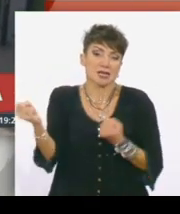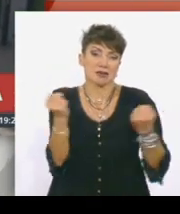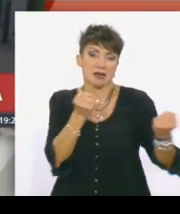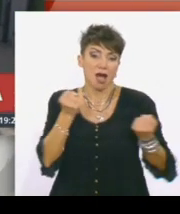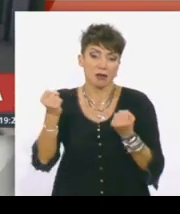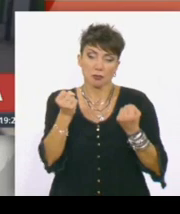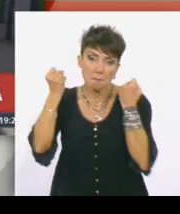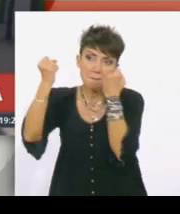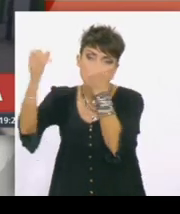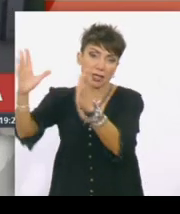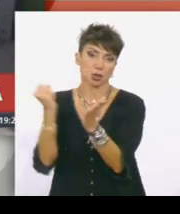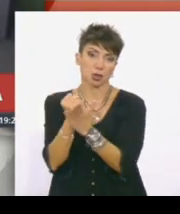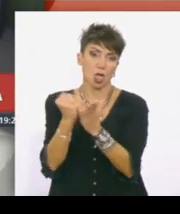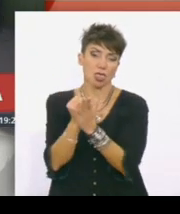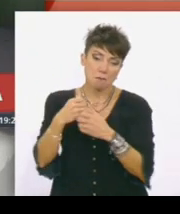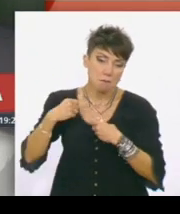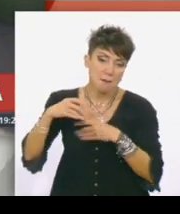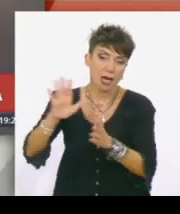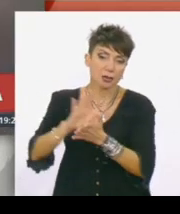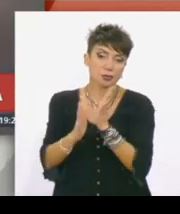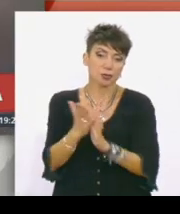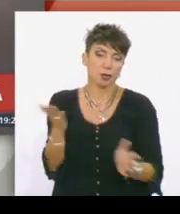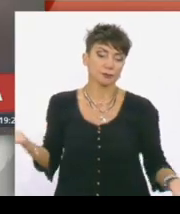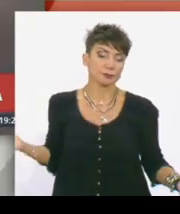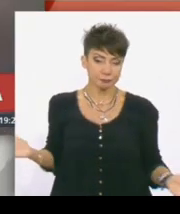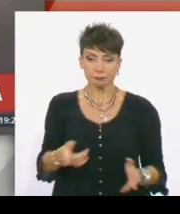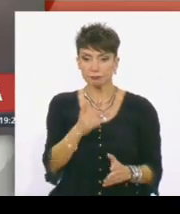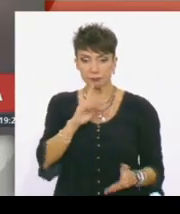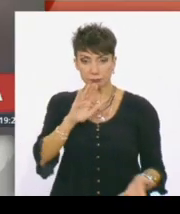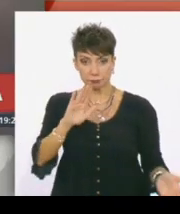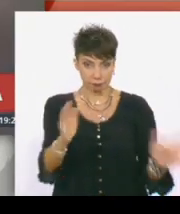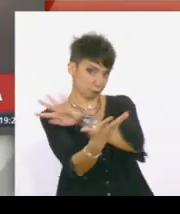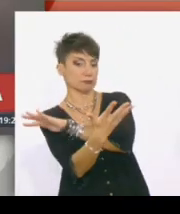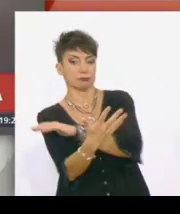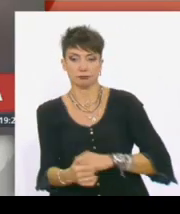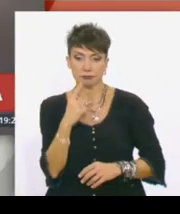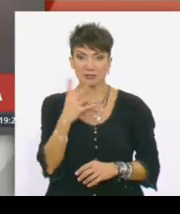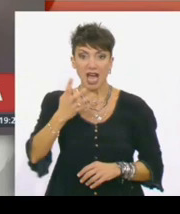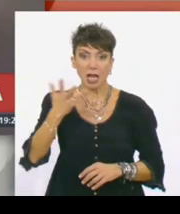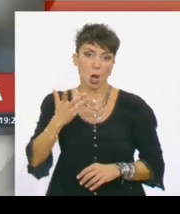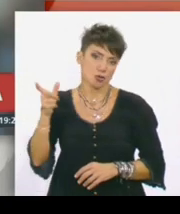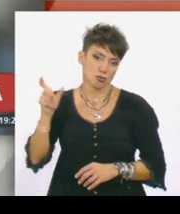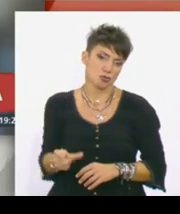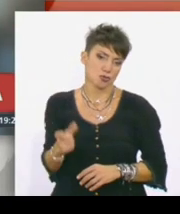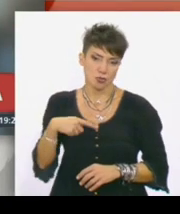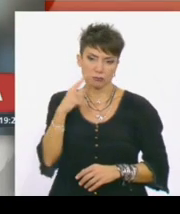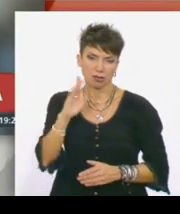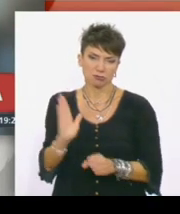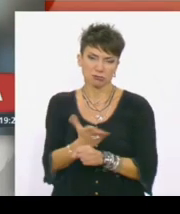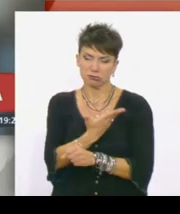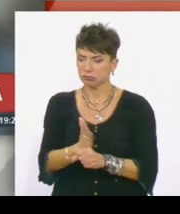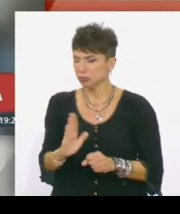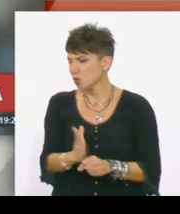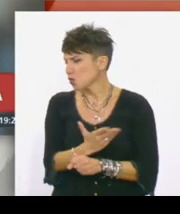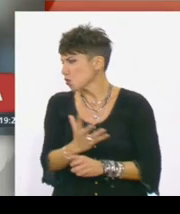να παραδίδουμε. Το μπορεί να συμβεί σε οποιοδήποτε. Είναι φωτογραφίες που ανέβασε στο διαδίκτυο ο 40χρονος οδηγός. Το αυτοκίνητό του από τη